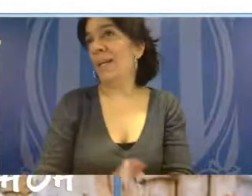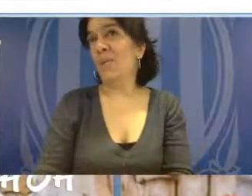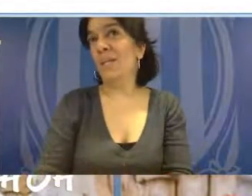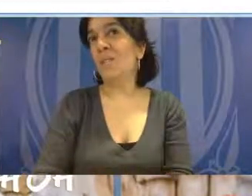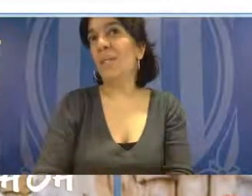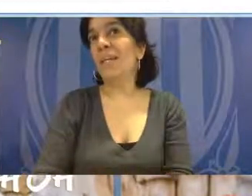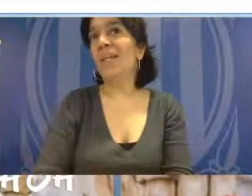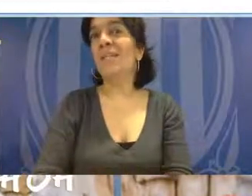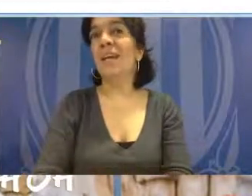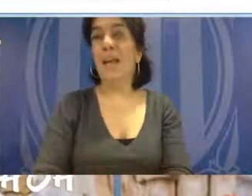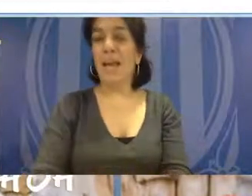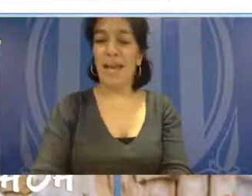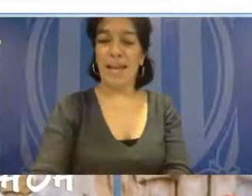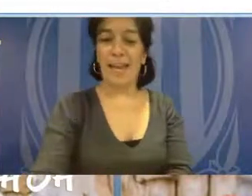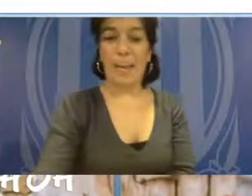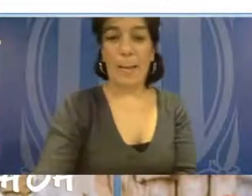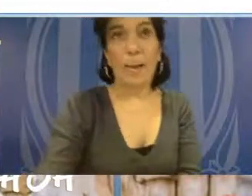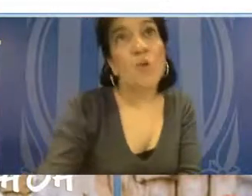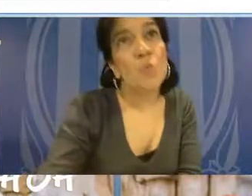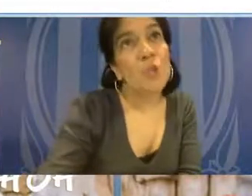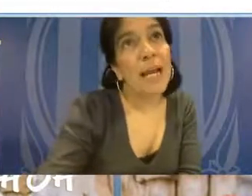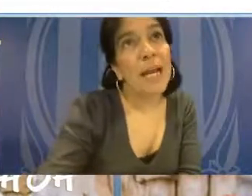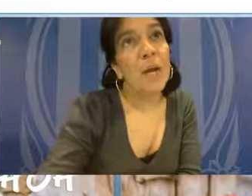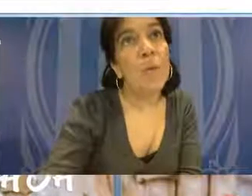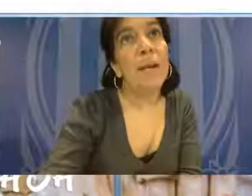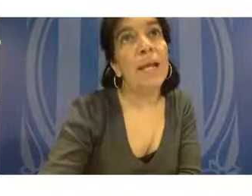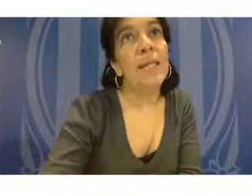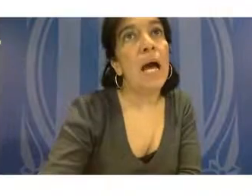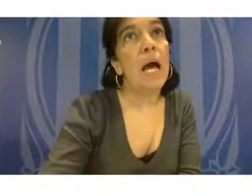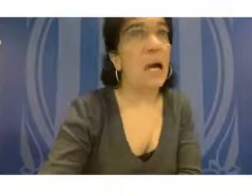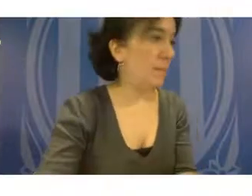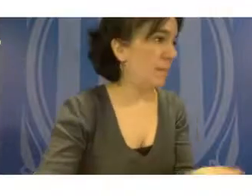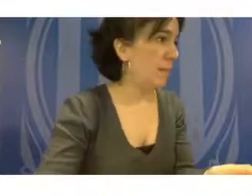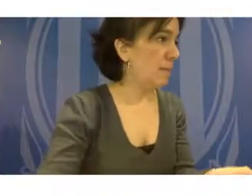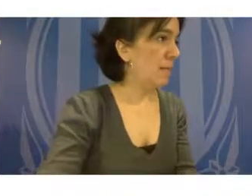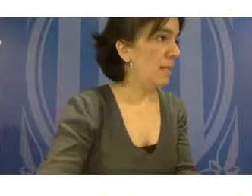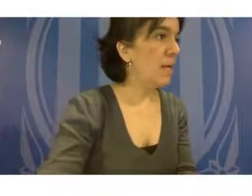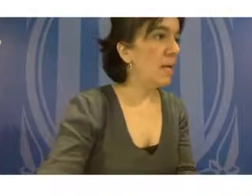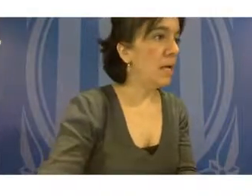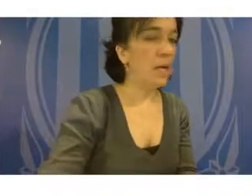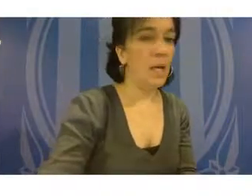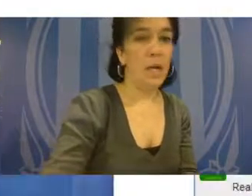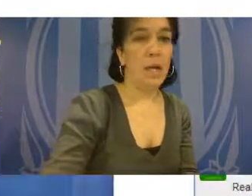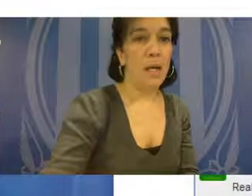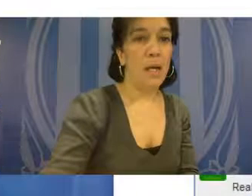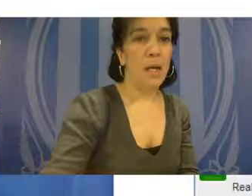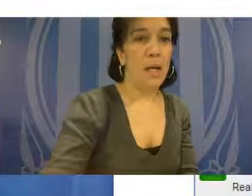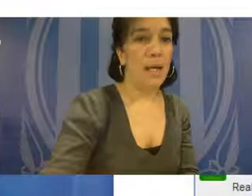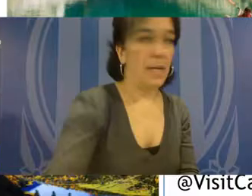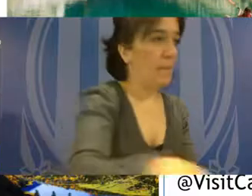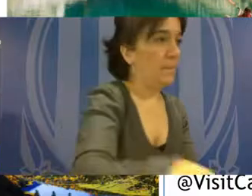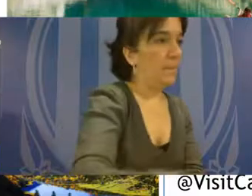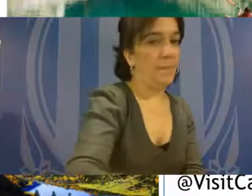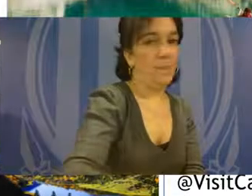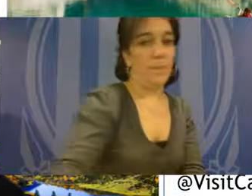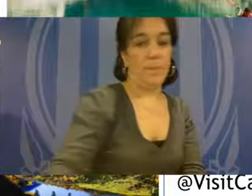el Catalunya Experience. Us posaré ara un parell de... Vaig cap enrere.